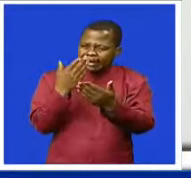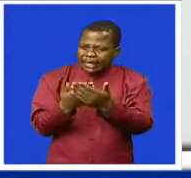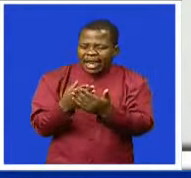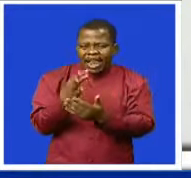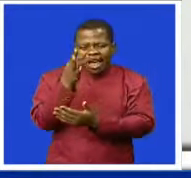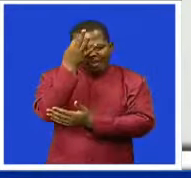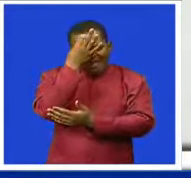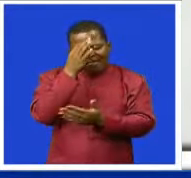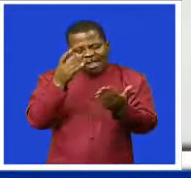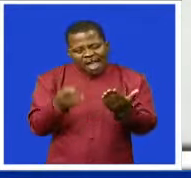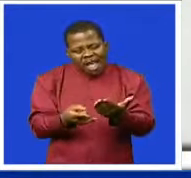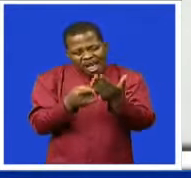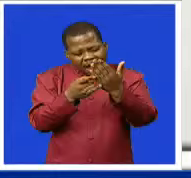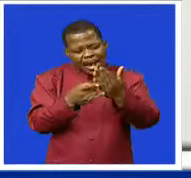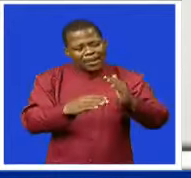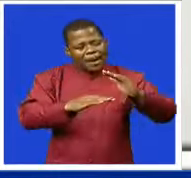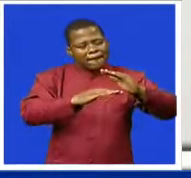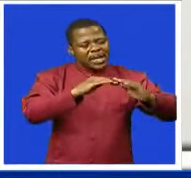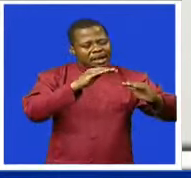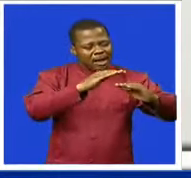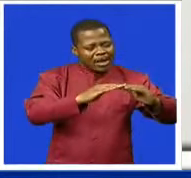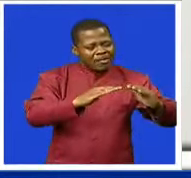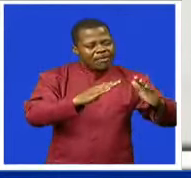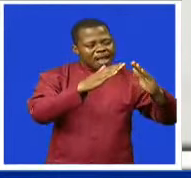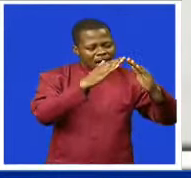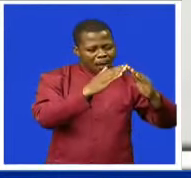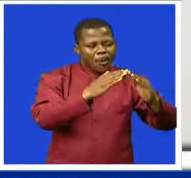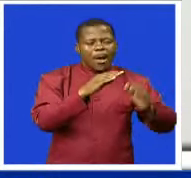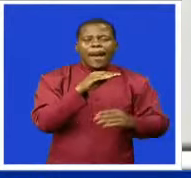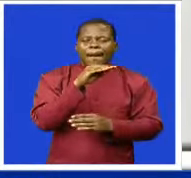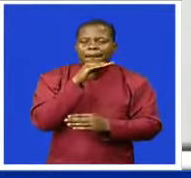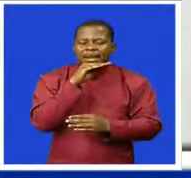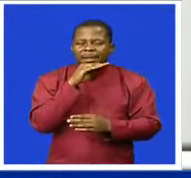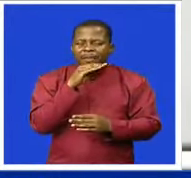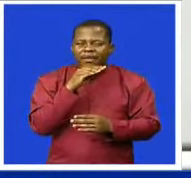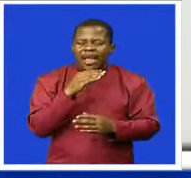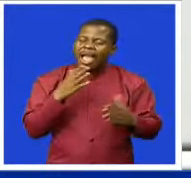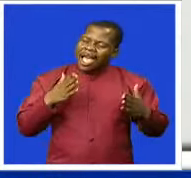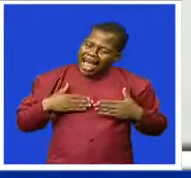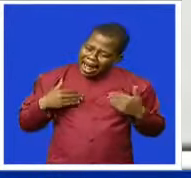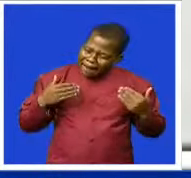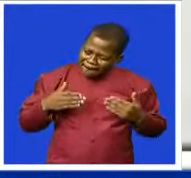asakhele lidlala. Singajabula